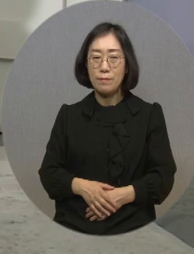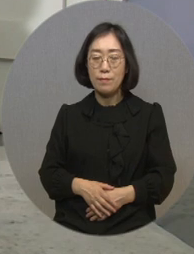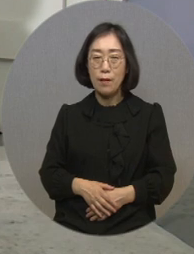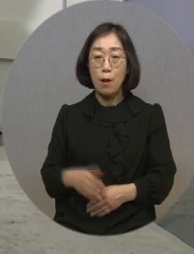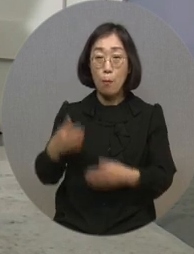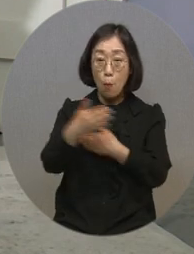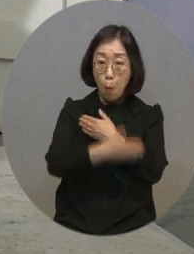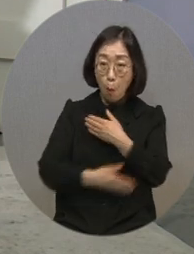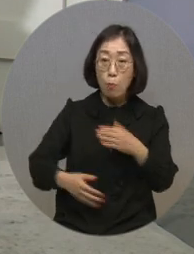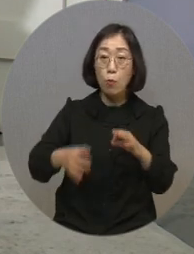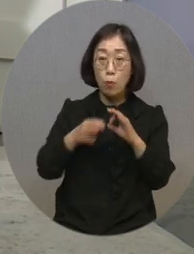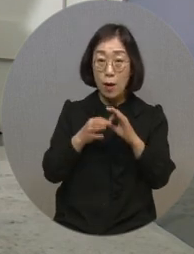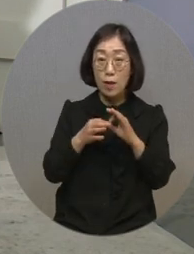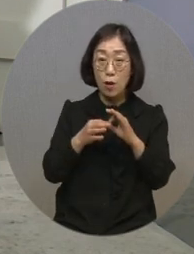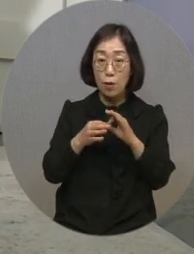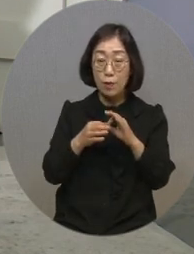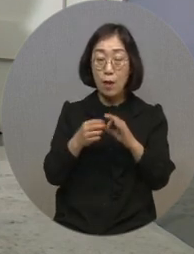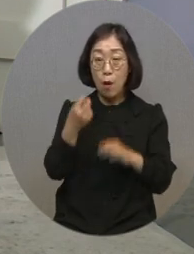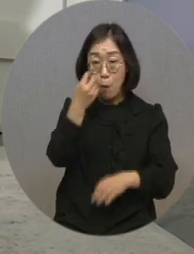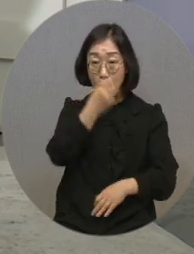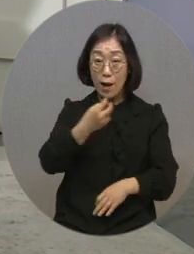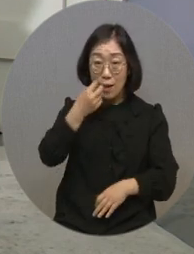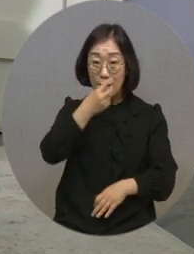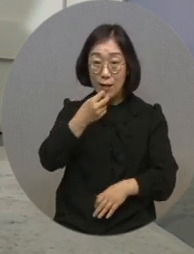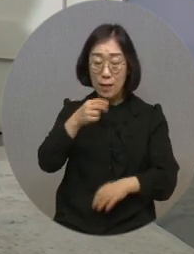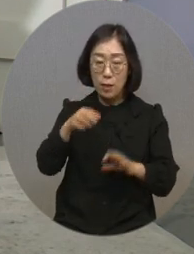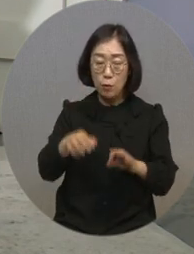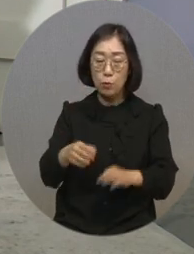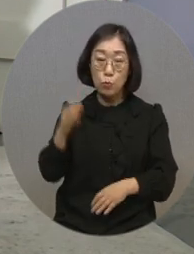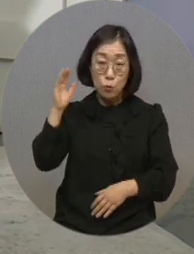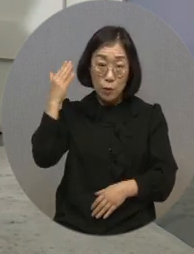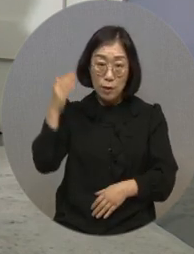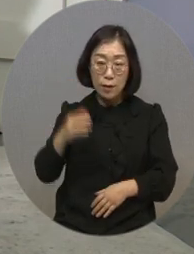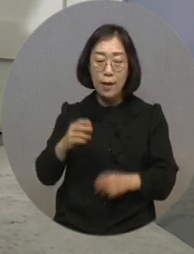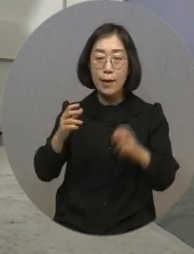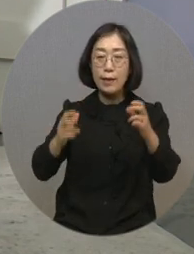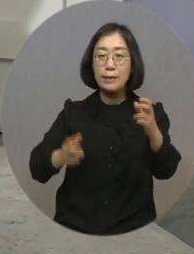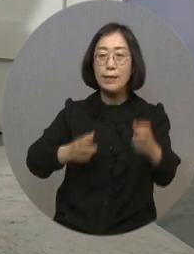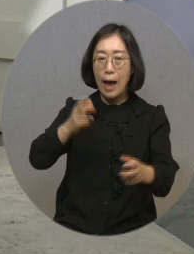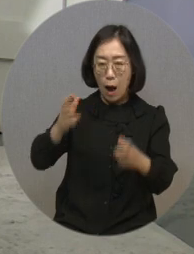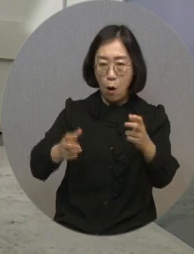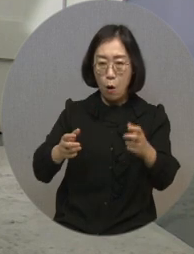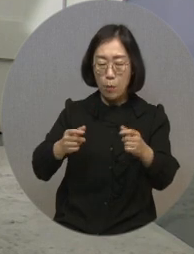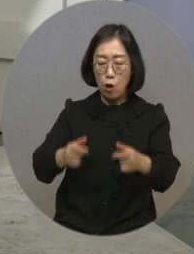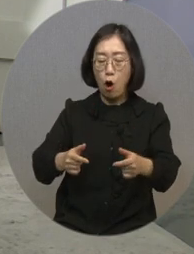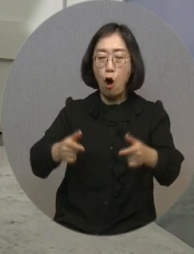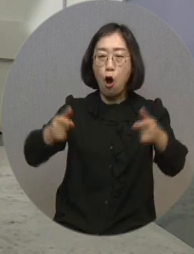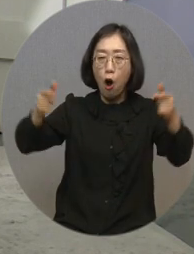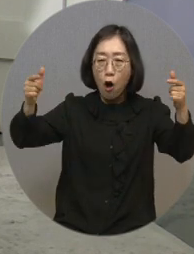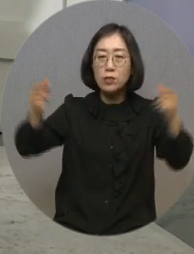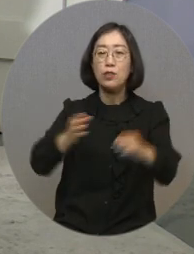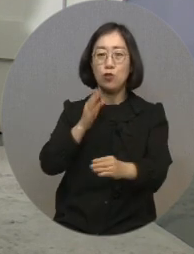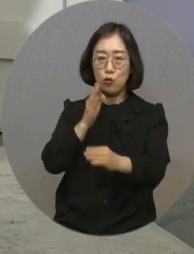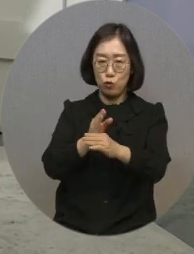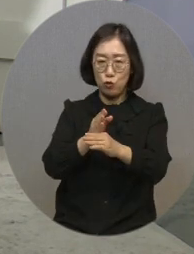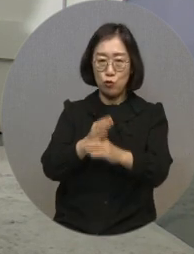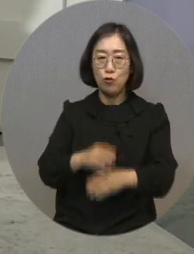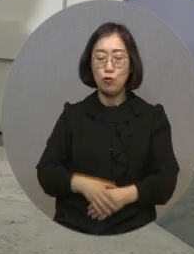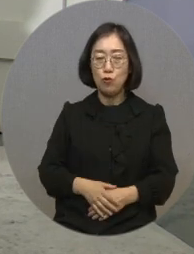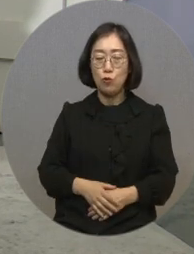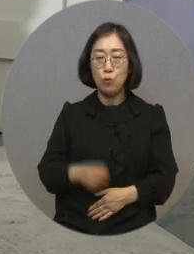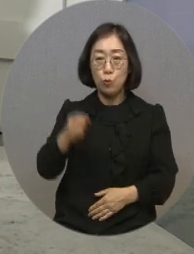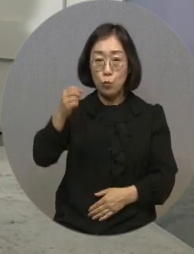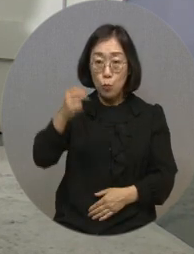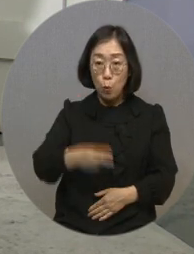헬스케어는 요즘에 들어와가지고 네. 굉장히 이제 사업적으로 커지고 있는 이제 분야 중에 하나입니다. 그 관계로. 예. 그리고